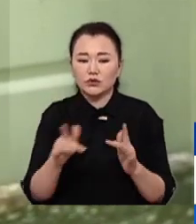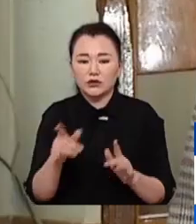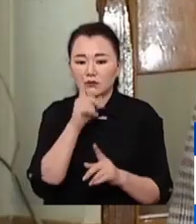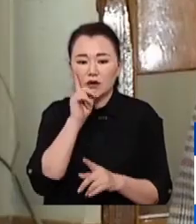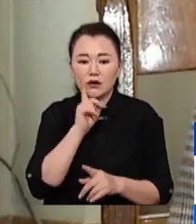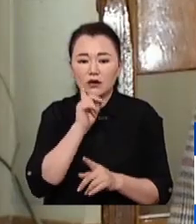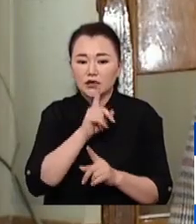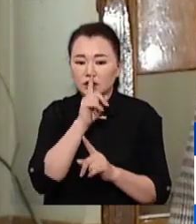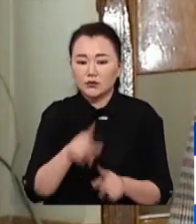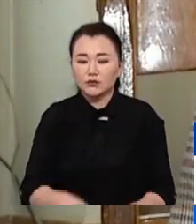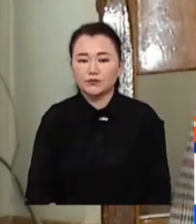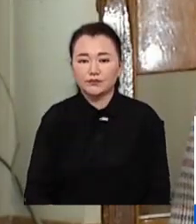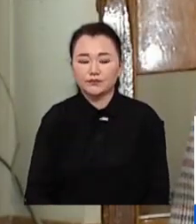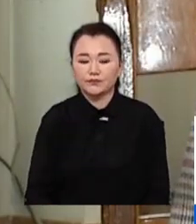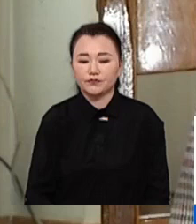будут. Если